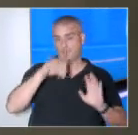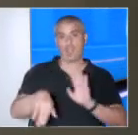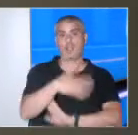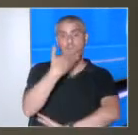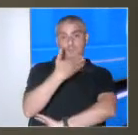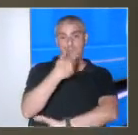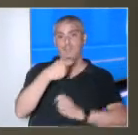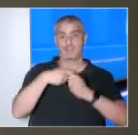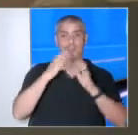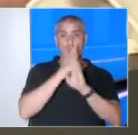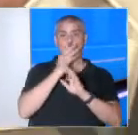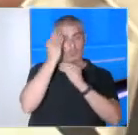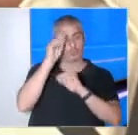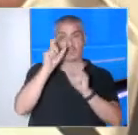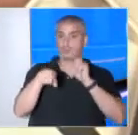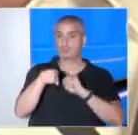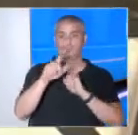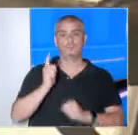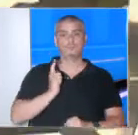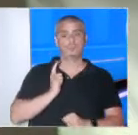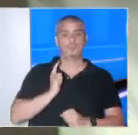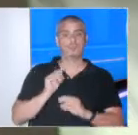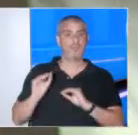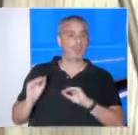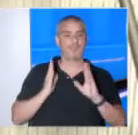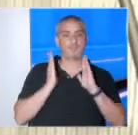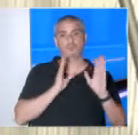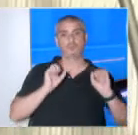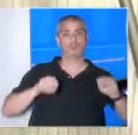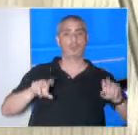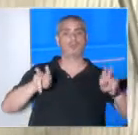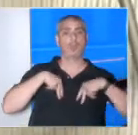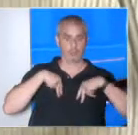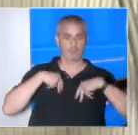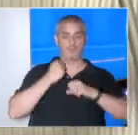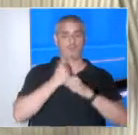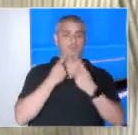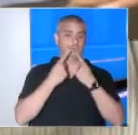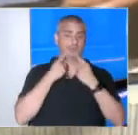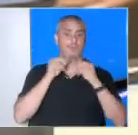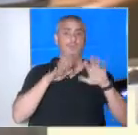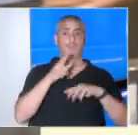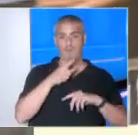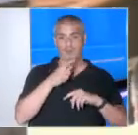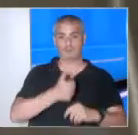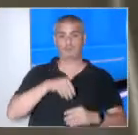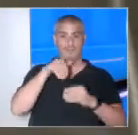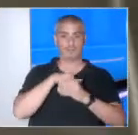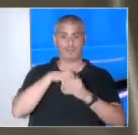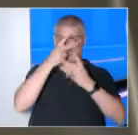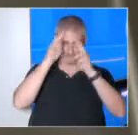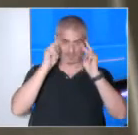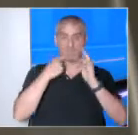את המדינה, ארגון הטרור הודיע שאנשיו ממתינים להעברה מסודרת של השלטון ומנהלים שיחות עם הממשלה, שר הפנים האפגני,